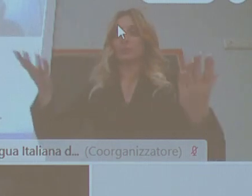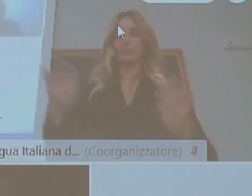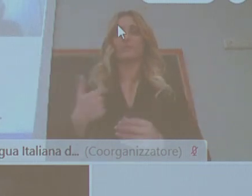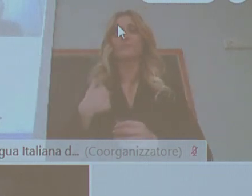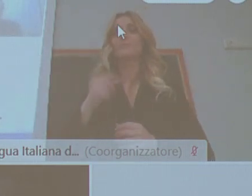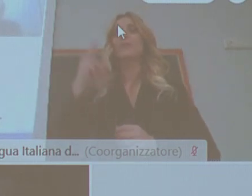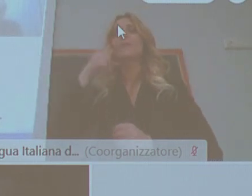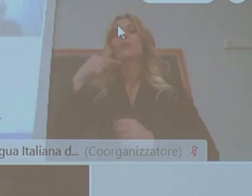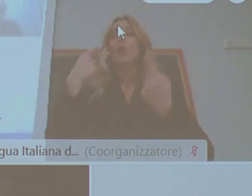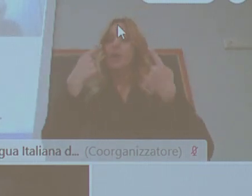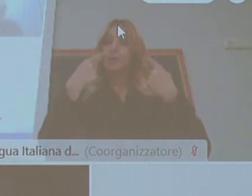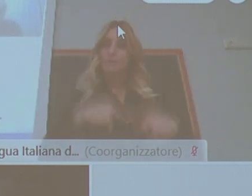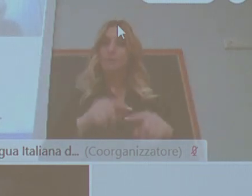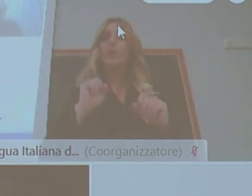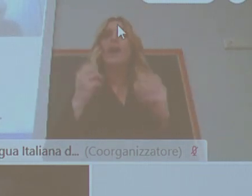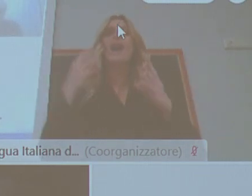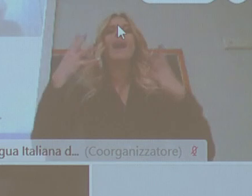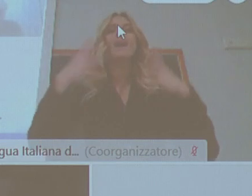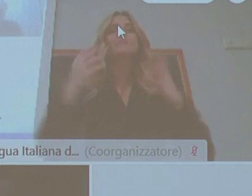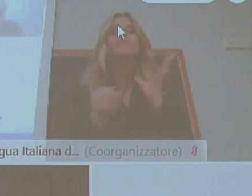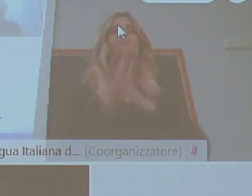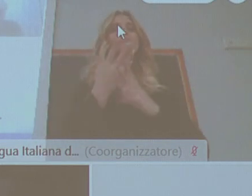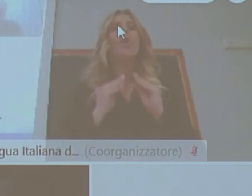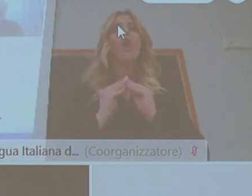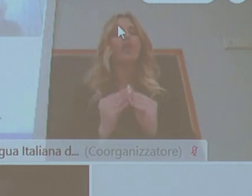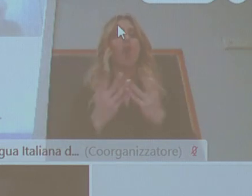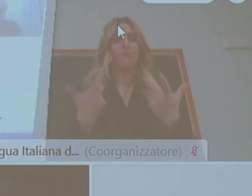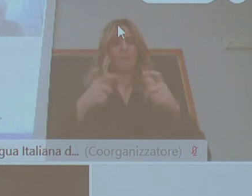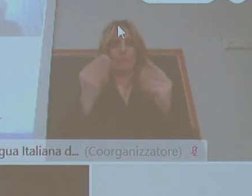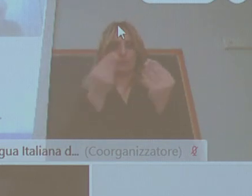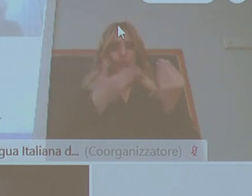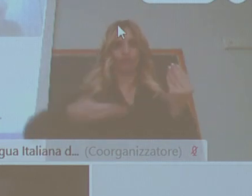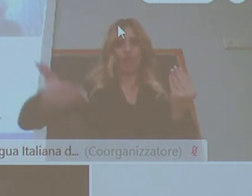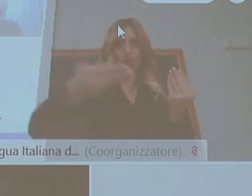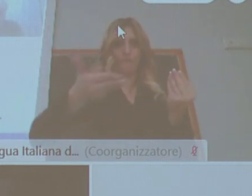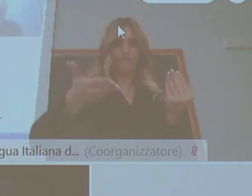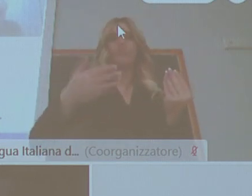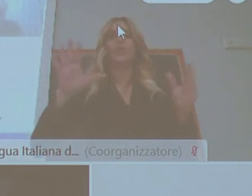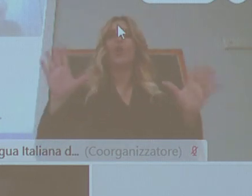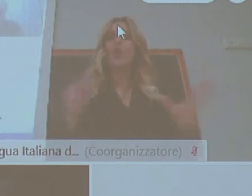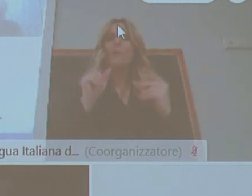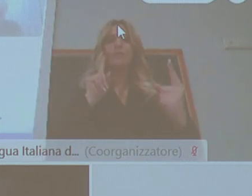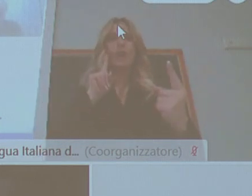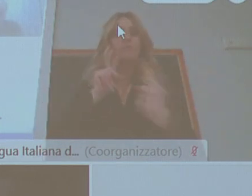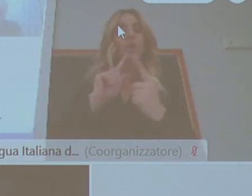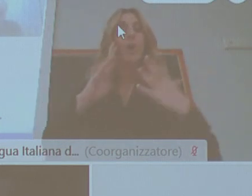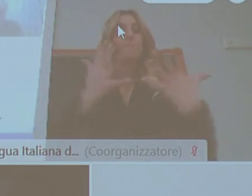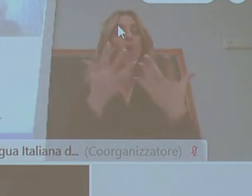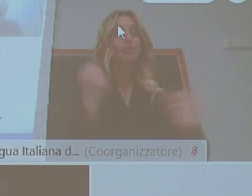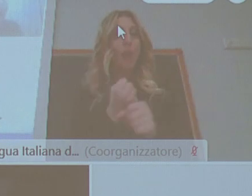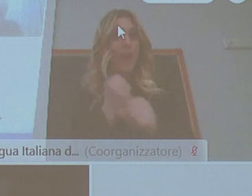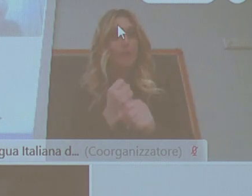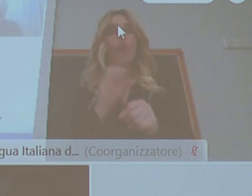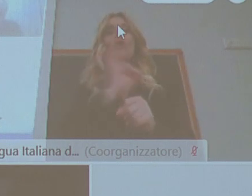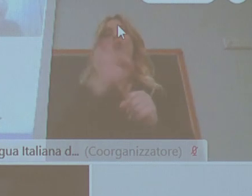mini rivoluzione potrebbe essere realizzata, perché i nostri ragazzi stanno approcciandosi magari all'entrata nel mondo del lavoro, o addirittura stanno